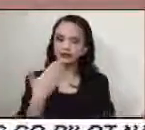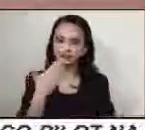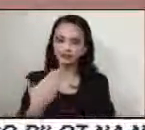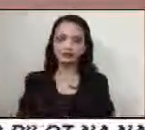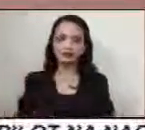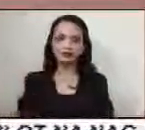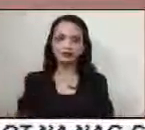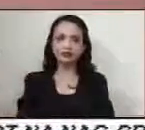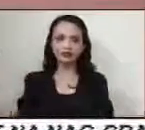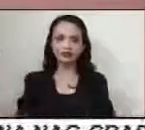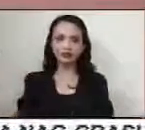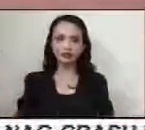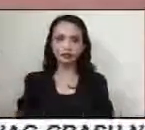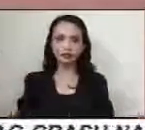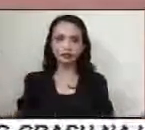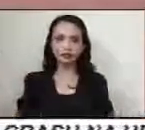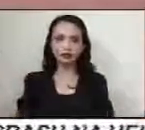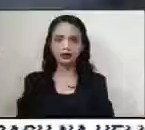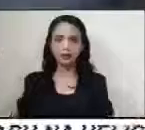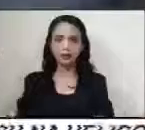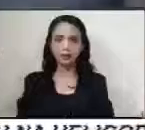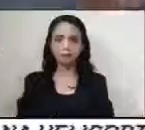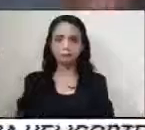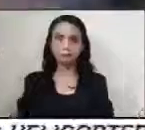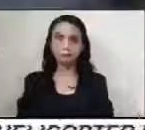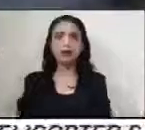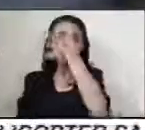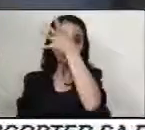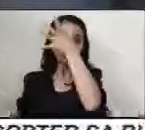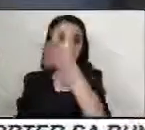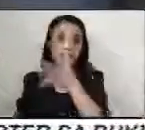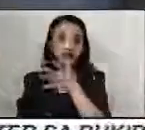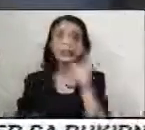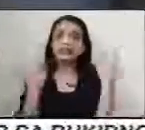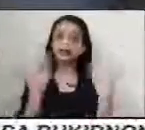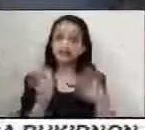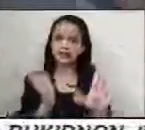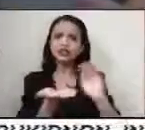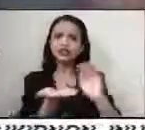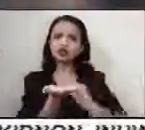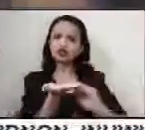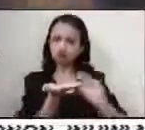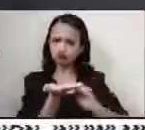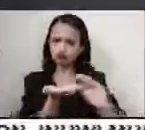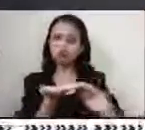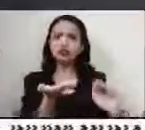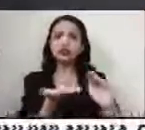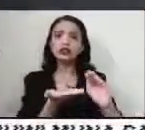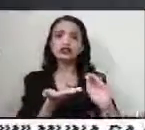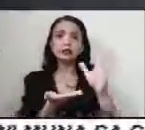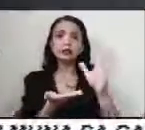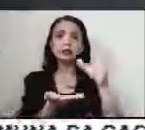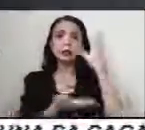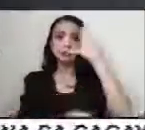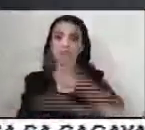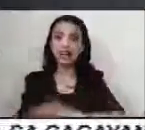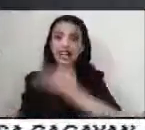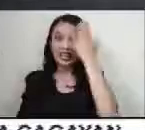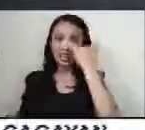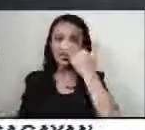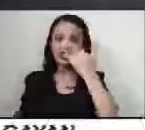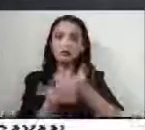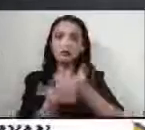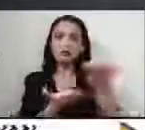hindi sinasadyang online transaksyon ng kanilang anak gamit ang debit card ng kanyang ama. First transaction was